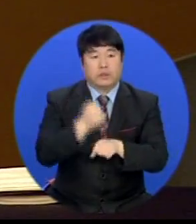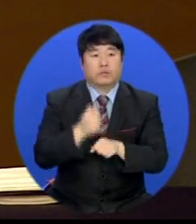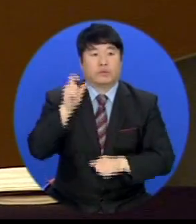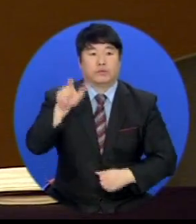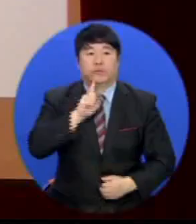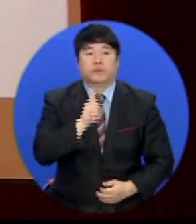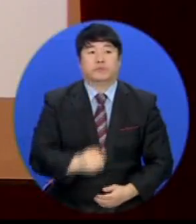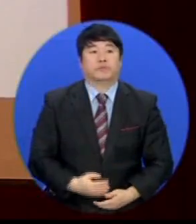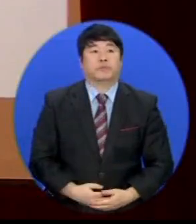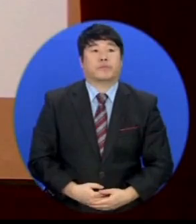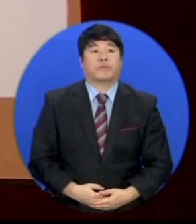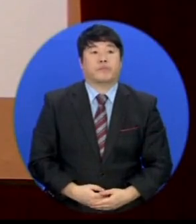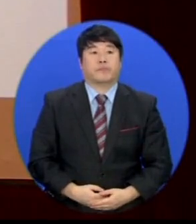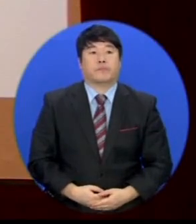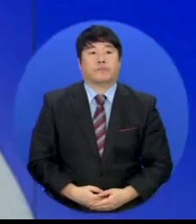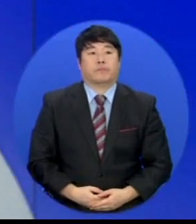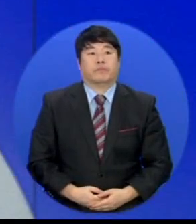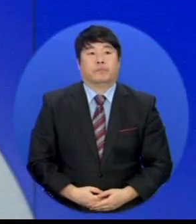강조했습니다.